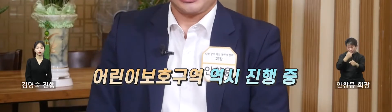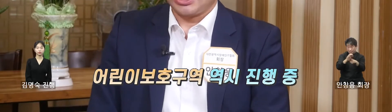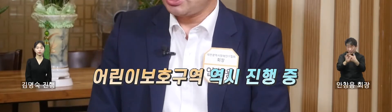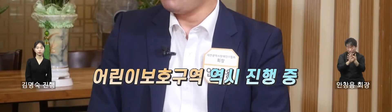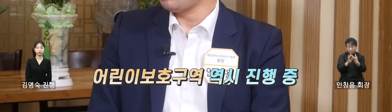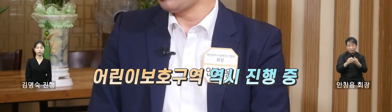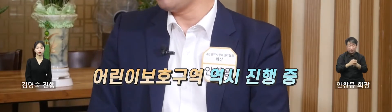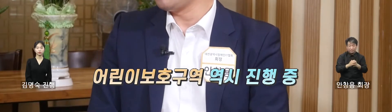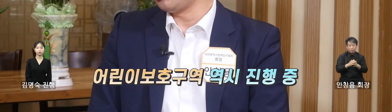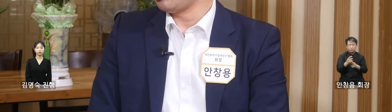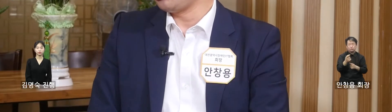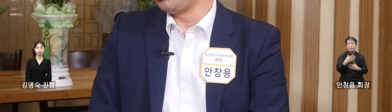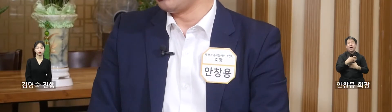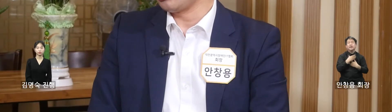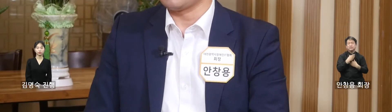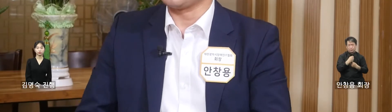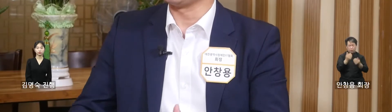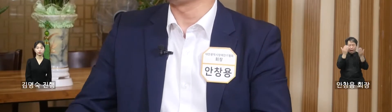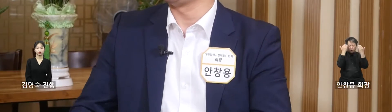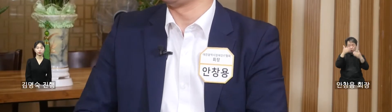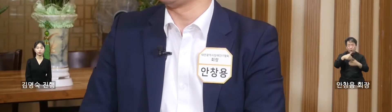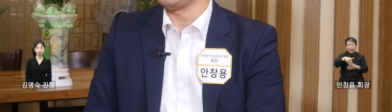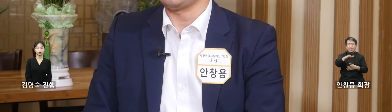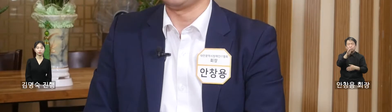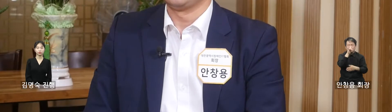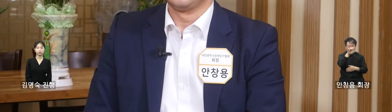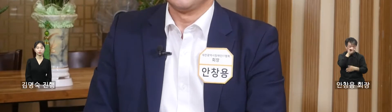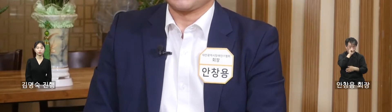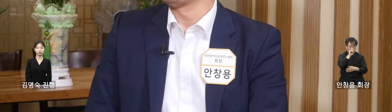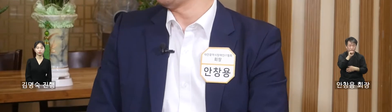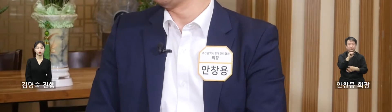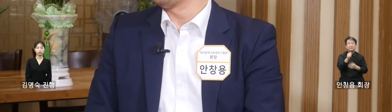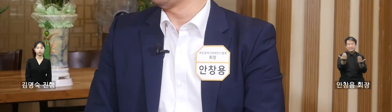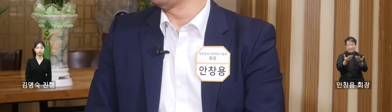그러면 안심하고 학교 등교할 수 있는 그런 장점들이 있는데